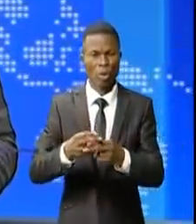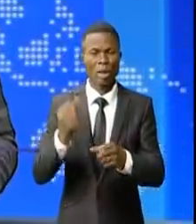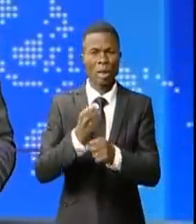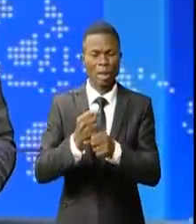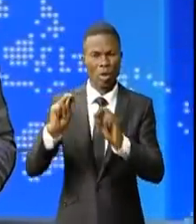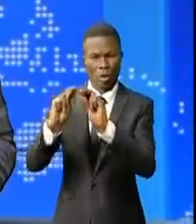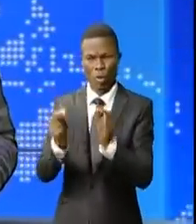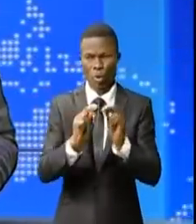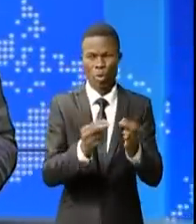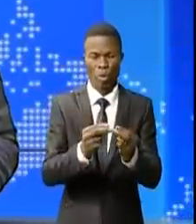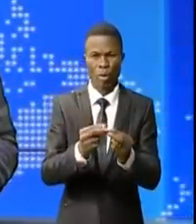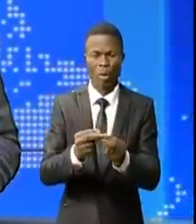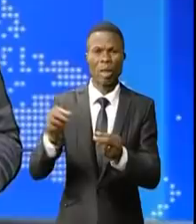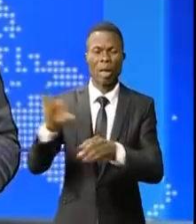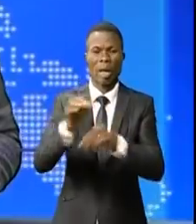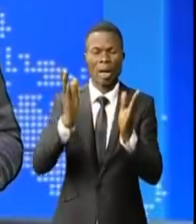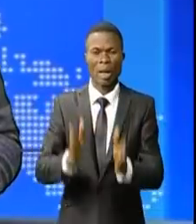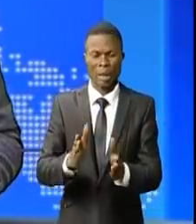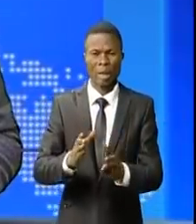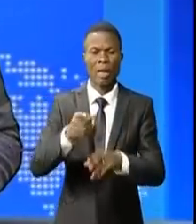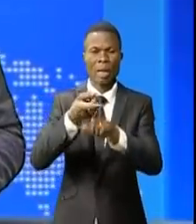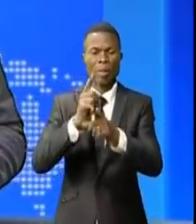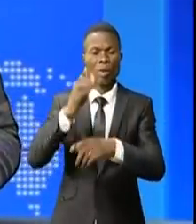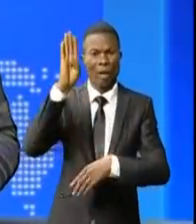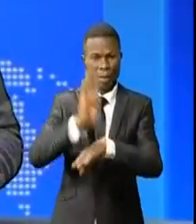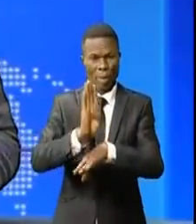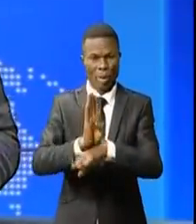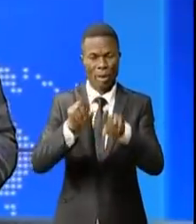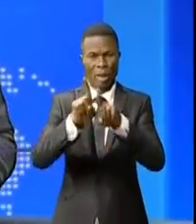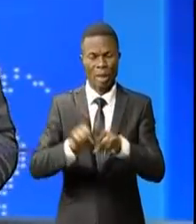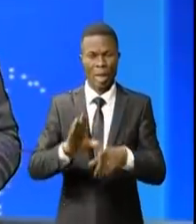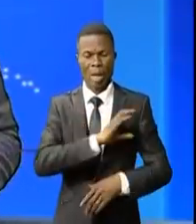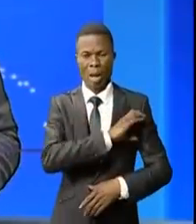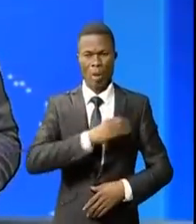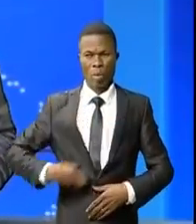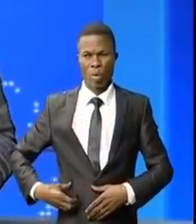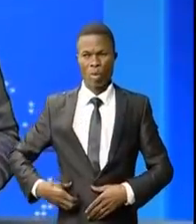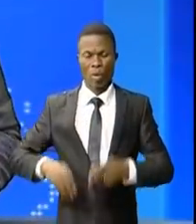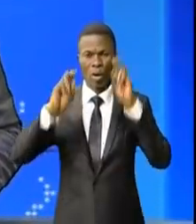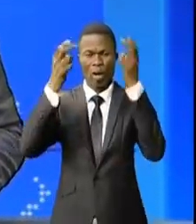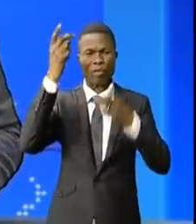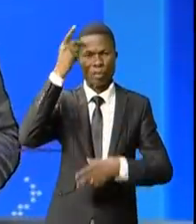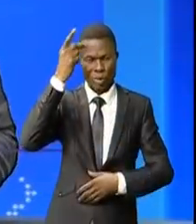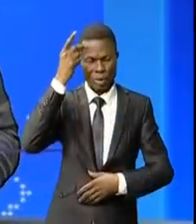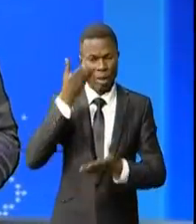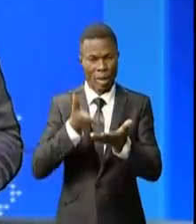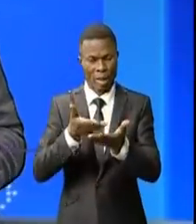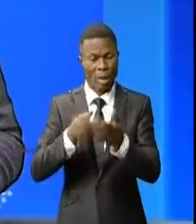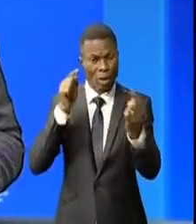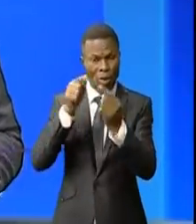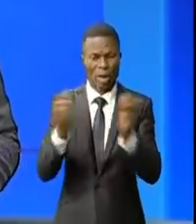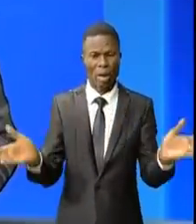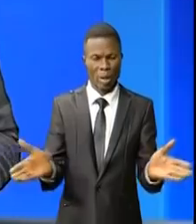en commission entre les administrateurs maires de Brazzaville et quelques bourgmestres de la ville de Kinshasa, ceci dans le but